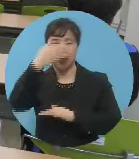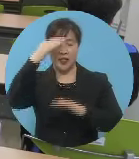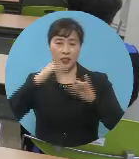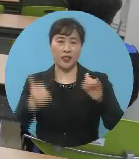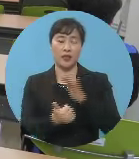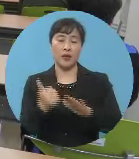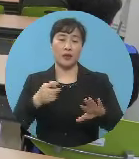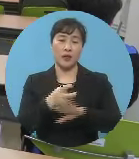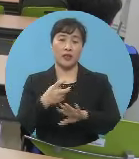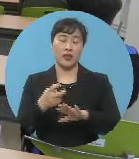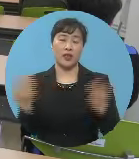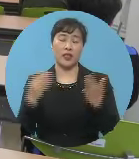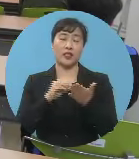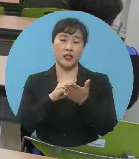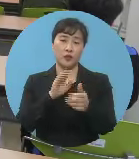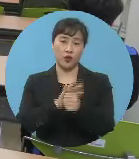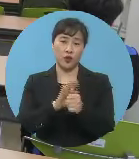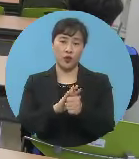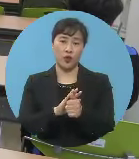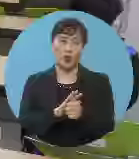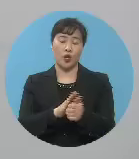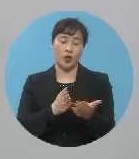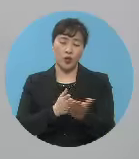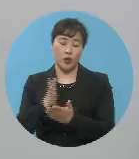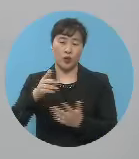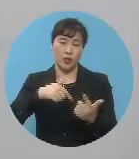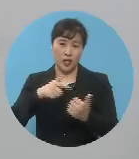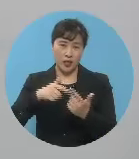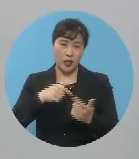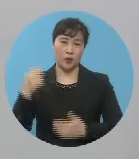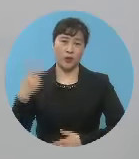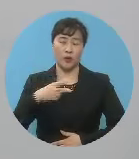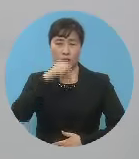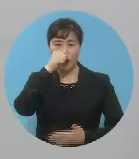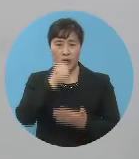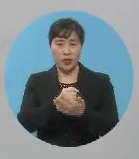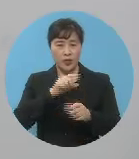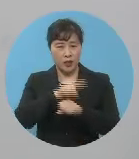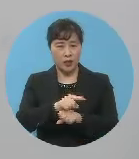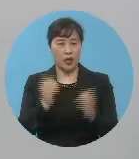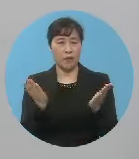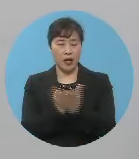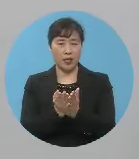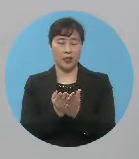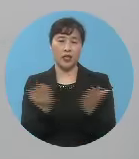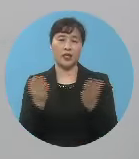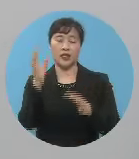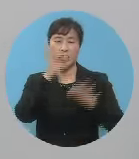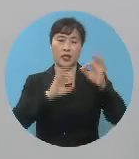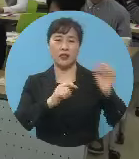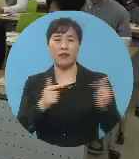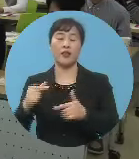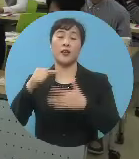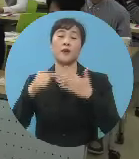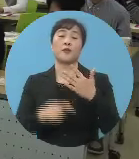버스는 취업 지원 외에도 진로 상담과 적성에 맞는 직업 찾기 등 여러 가지 프로그램이 함께